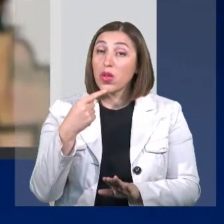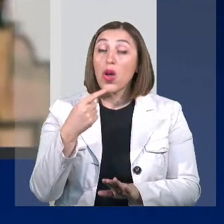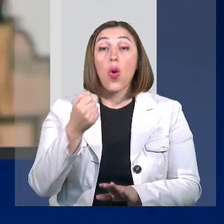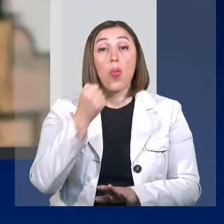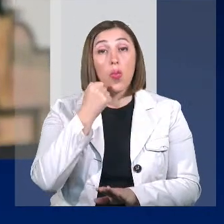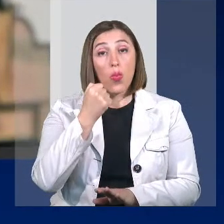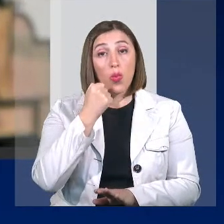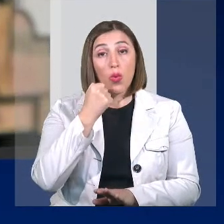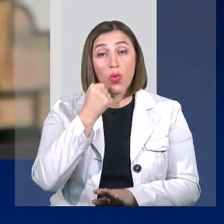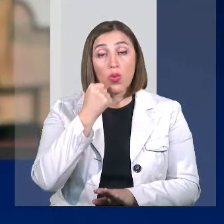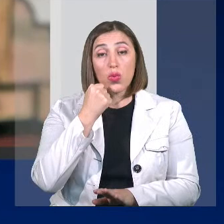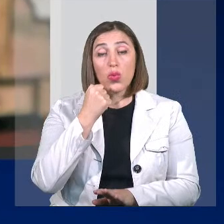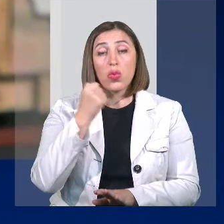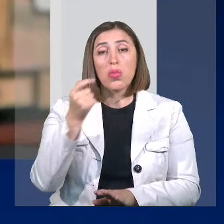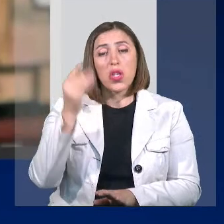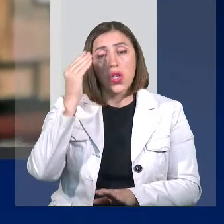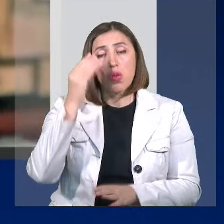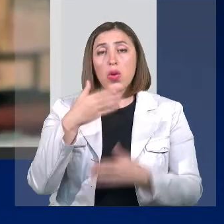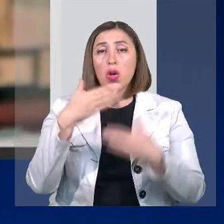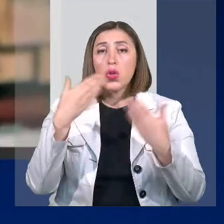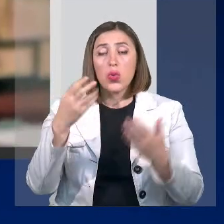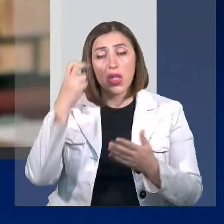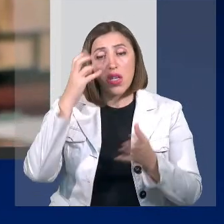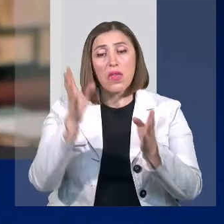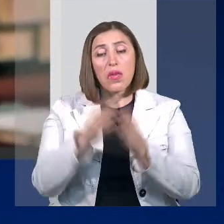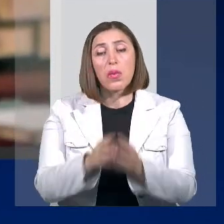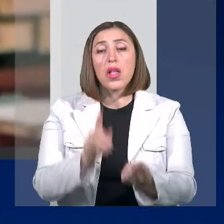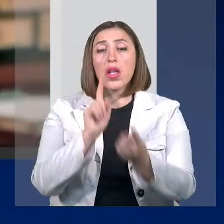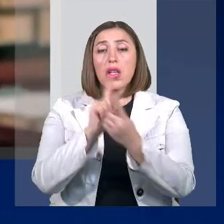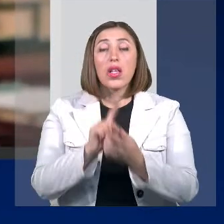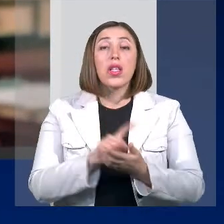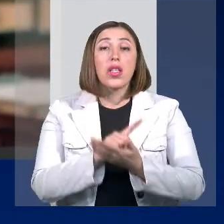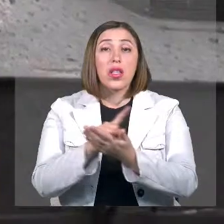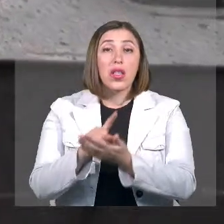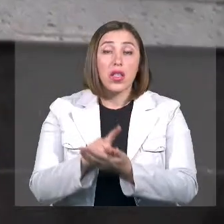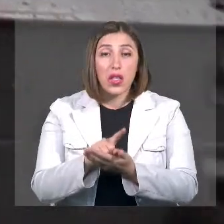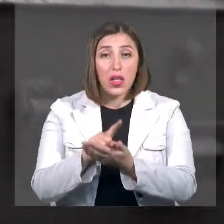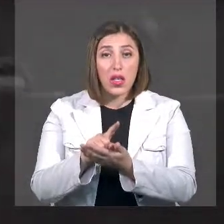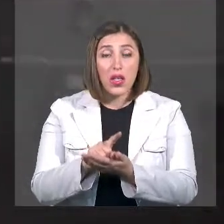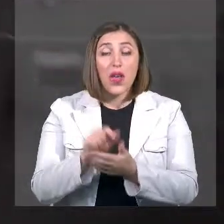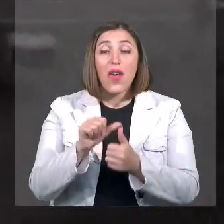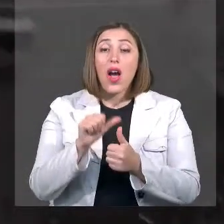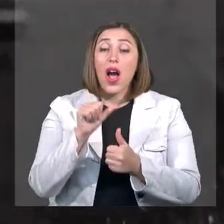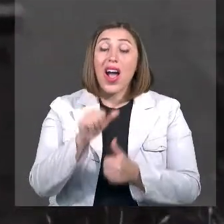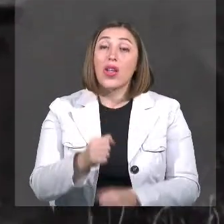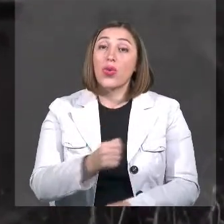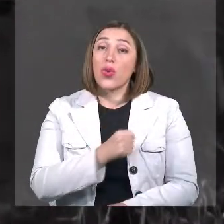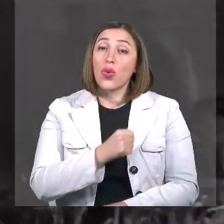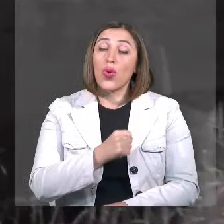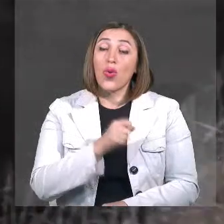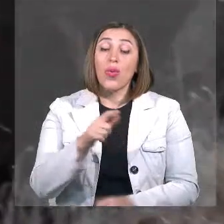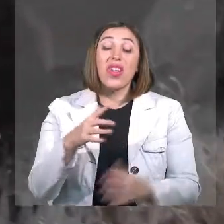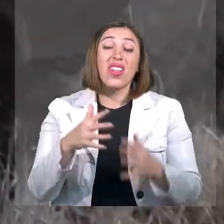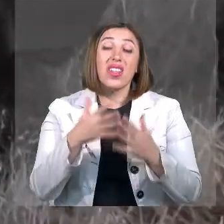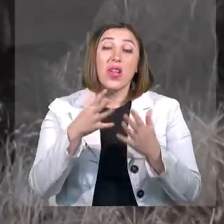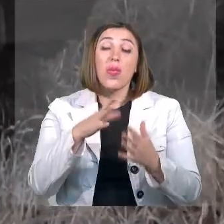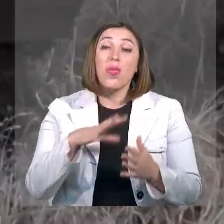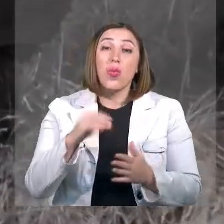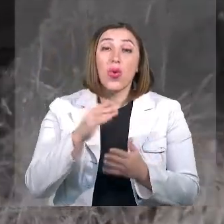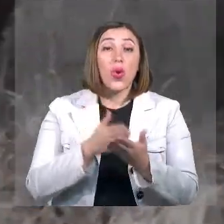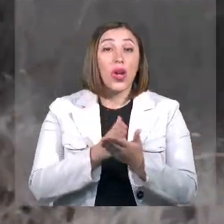թե Մոսկվան իմաստ չի տեսնում Կիևի հետ բանակցություններում և այսպես կոչված հատուկ ռազմական օպերացիայի